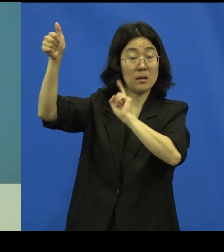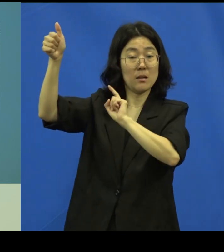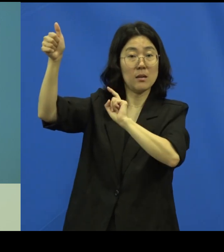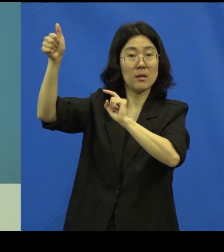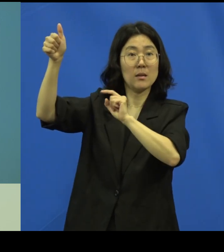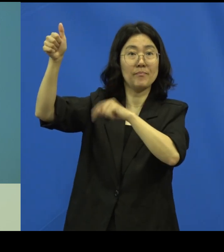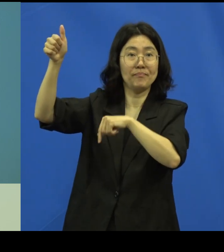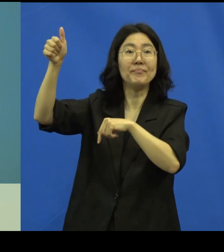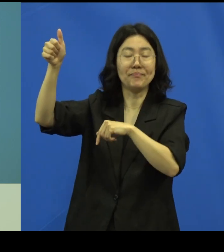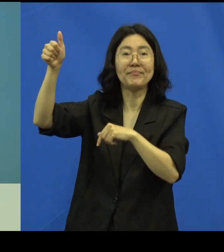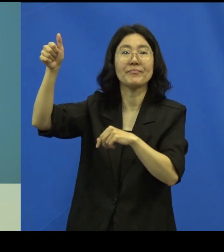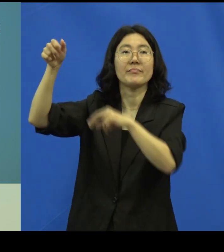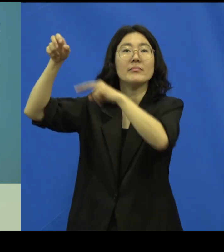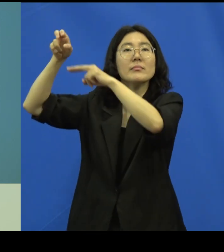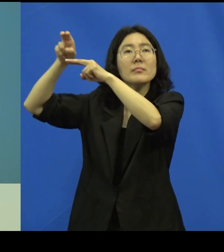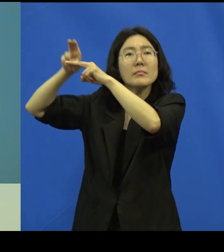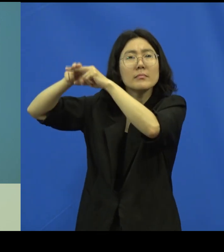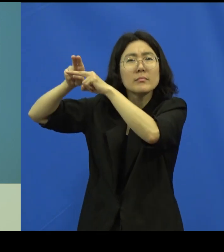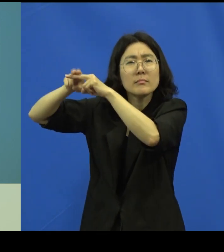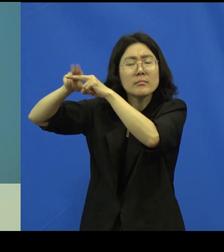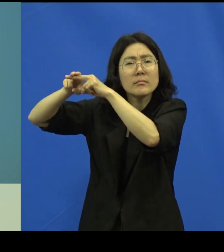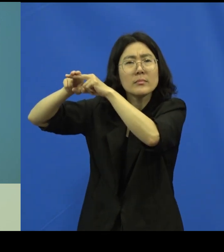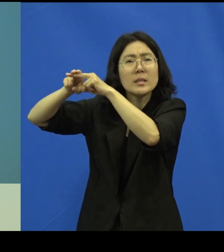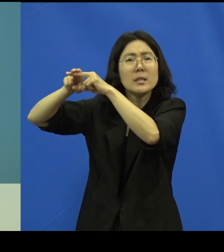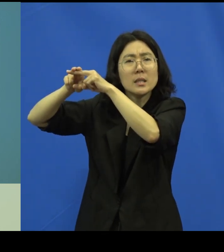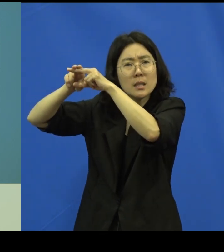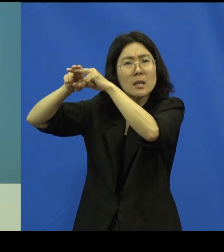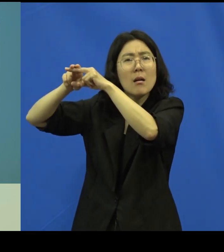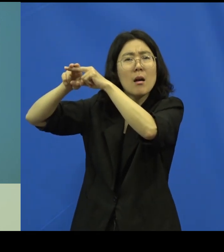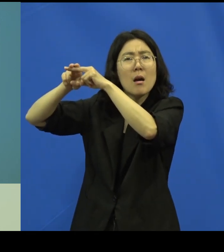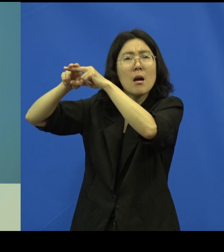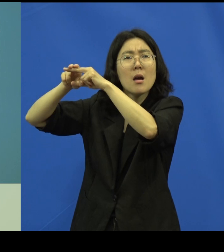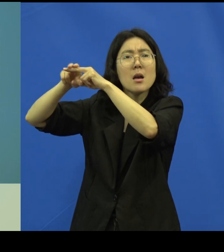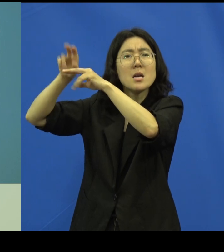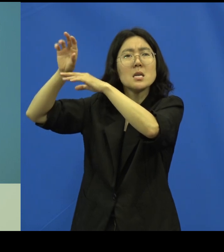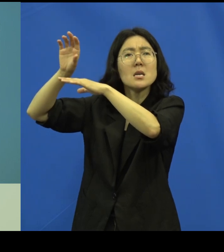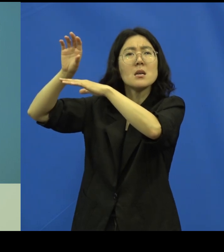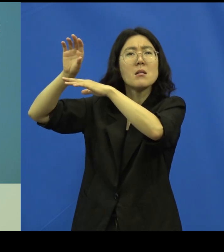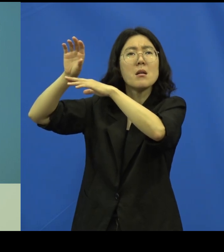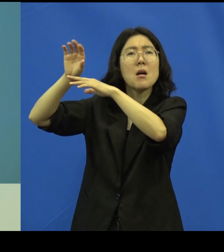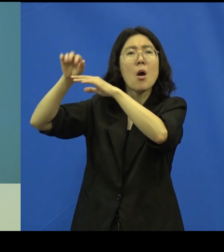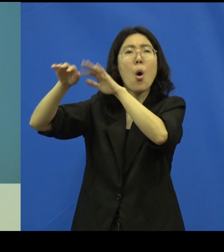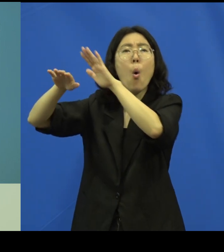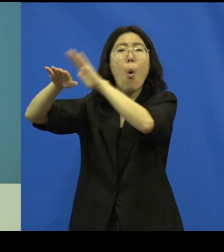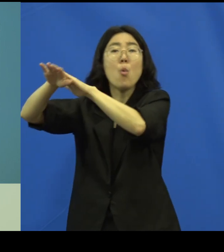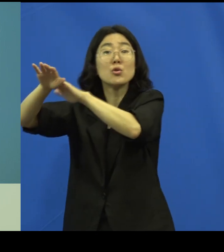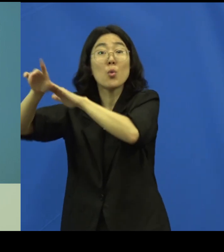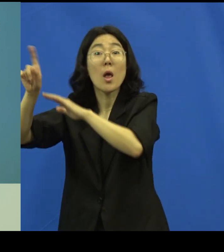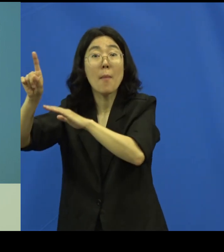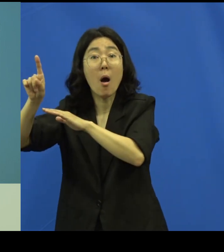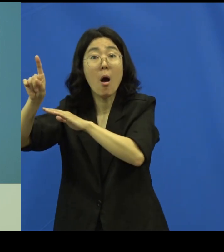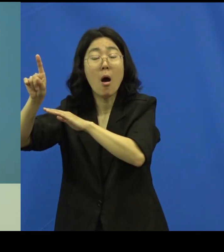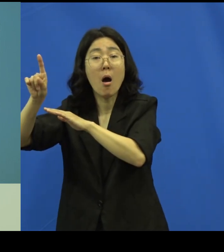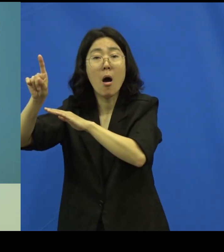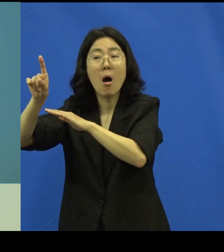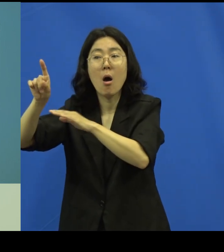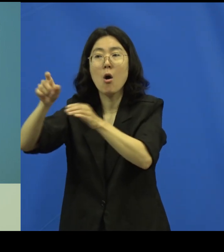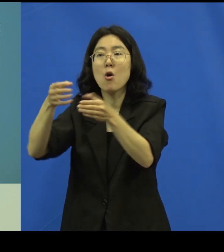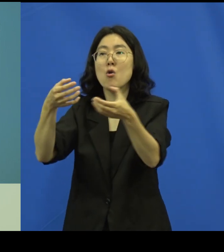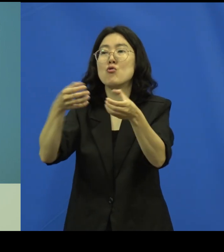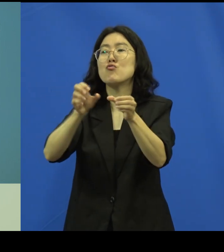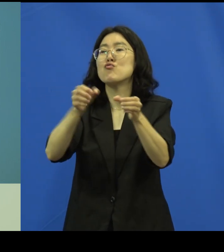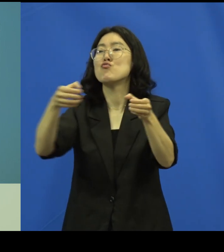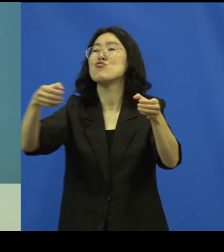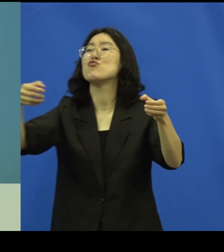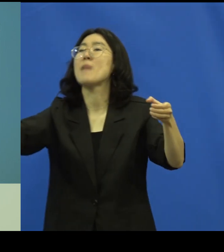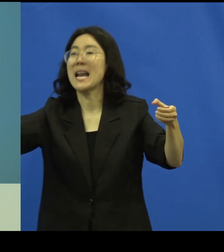보좌는 그리스도가 앉아 계시죠. 보좌에 앉으시니가 그리스도죠. 그런데 오른손에 두루마리가